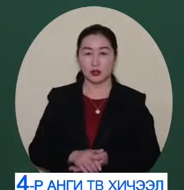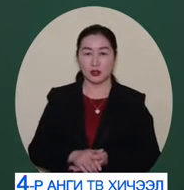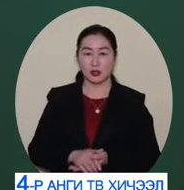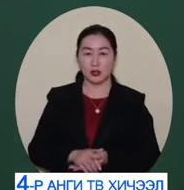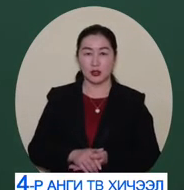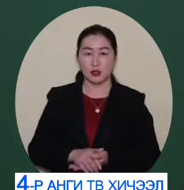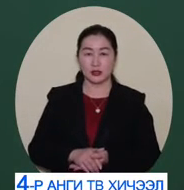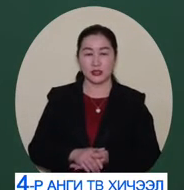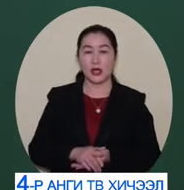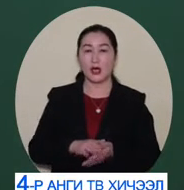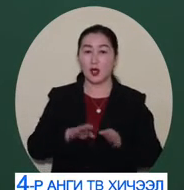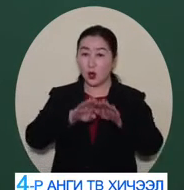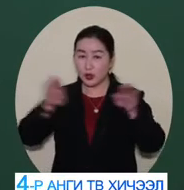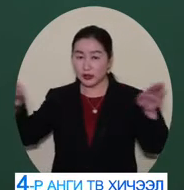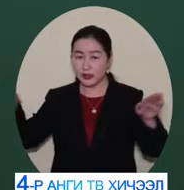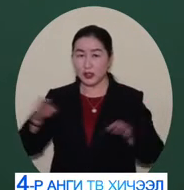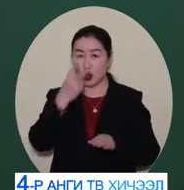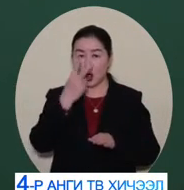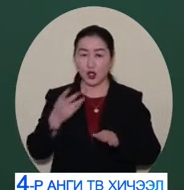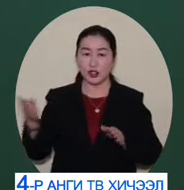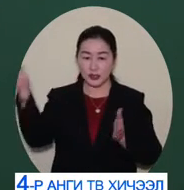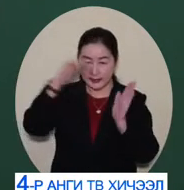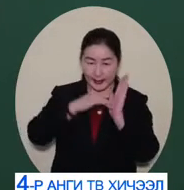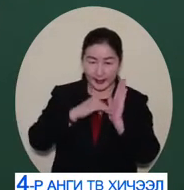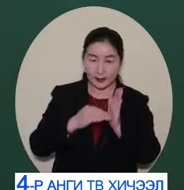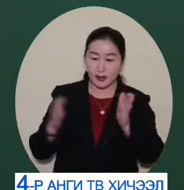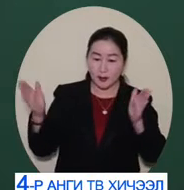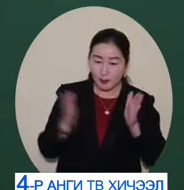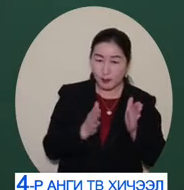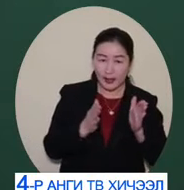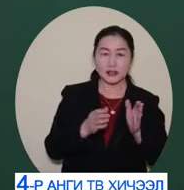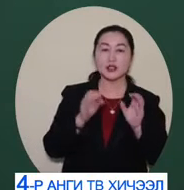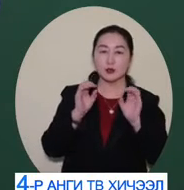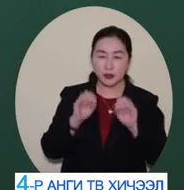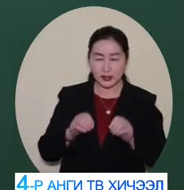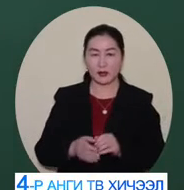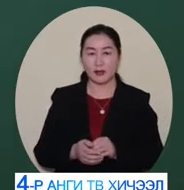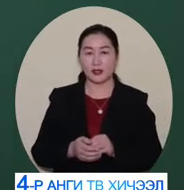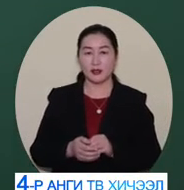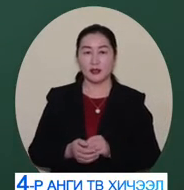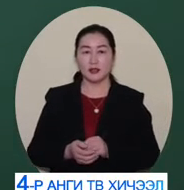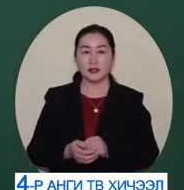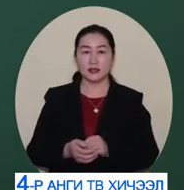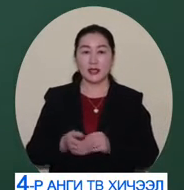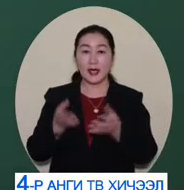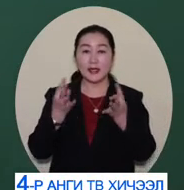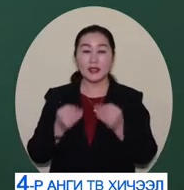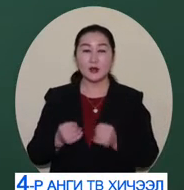урт талаа 2 дахин багасгаж болно тийм ээ. 2 тувааж болно. Урт талаа 2 тувааж болно. За, хэд